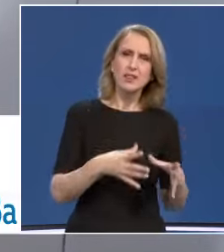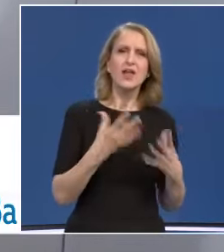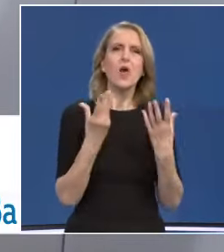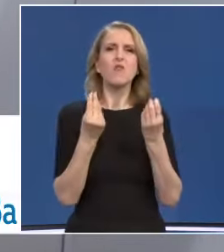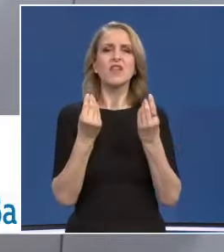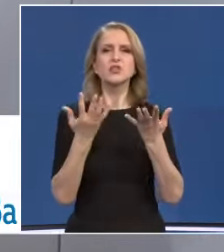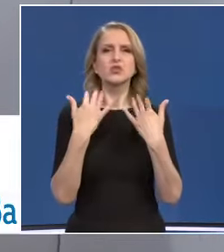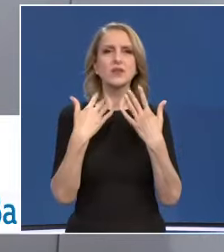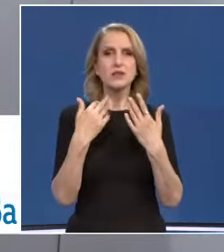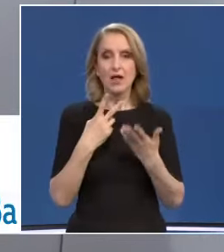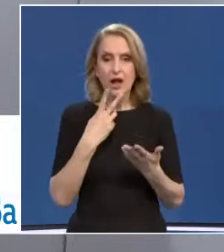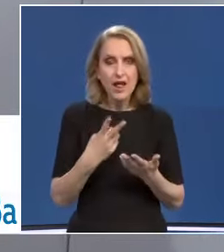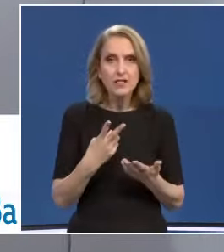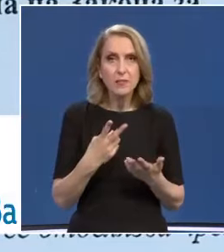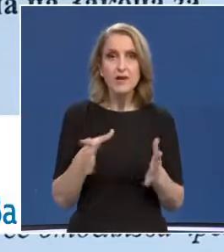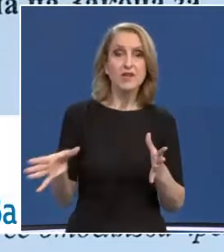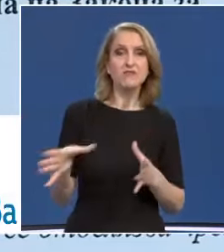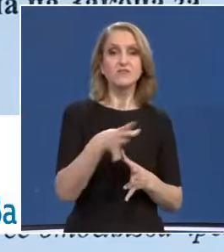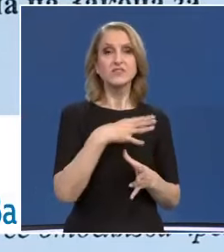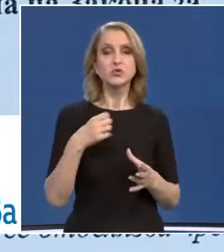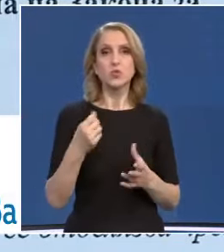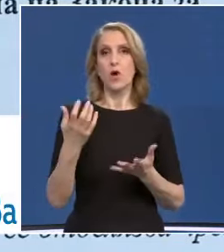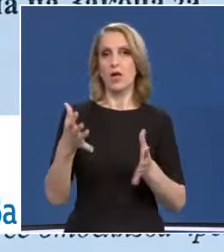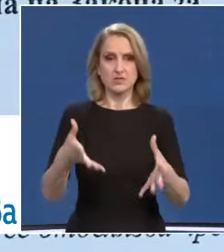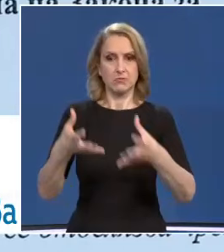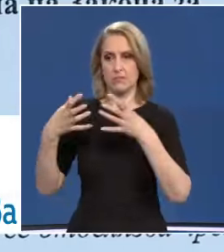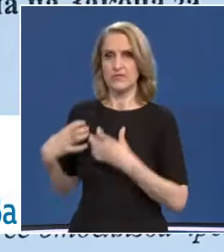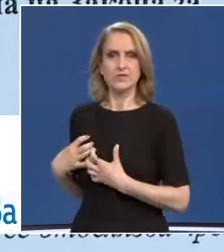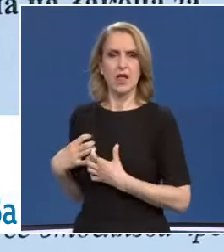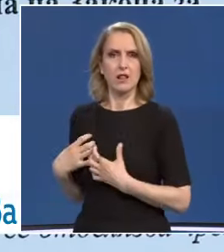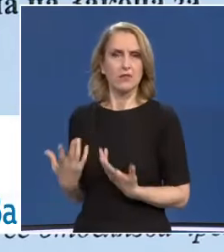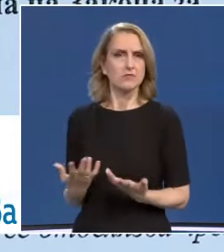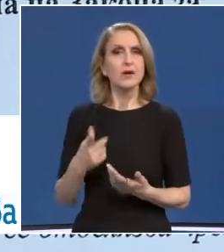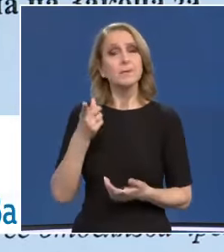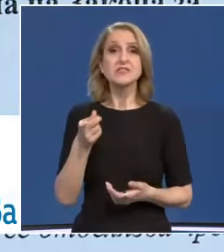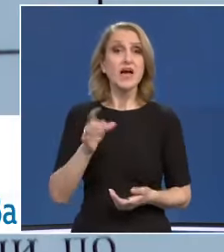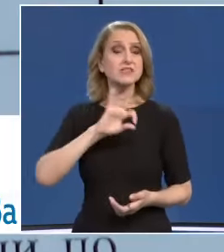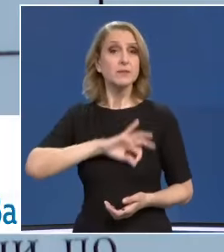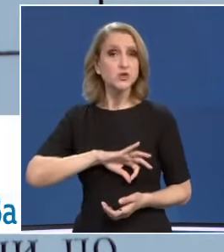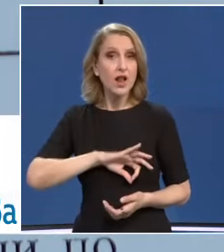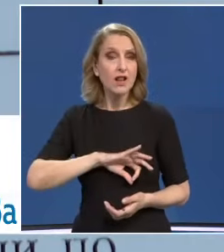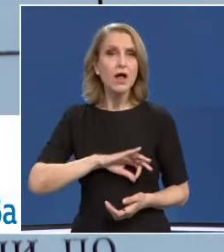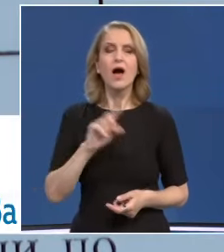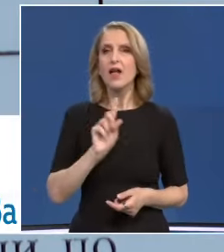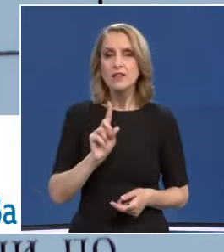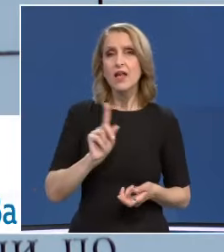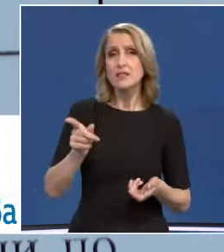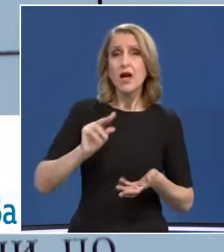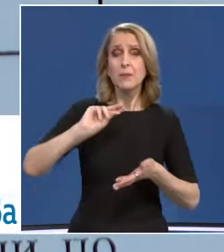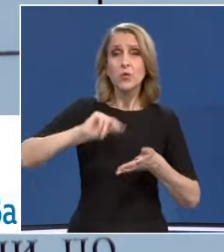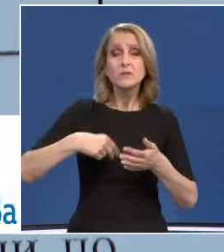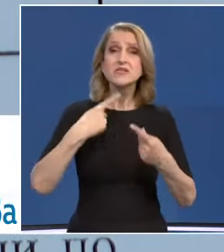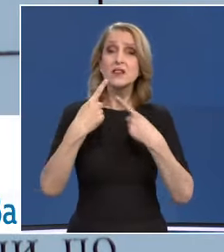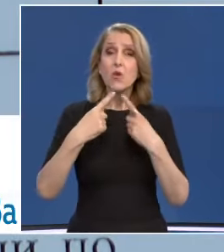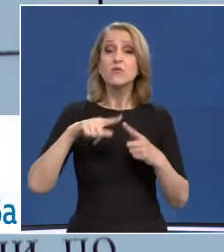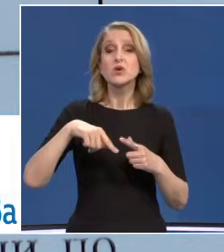някакъв, кога гледам всичко зад гърба ми. Докато продавачите приготвят всичко уж спечелено, Нели подписва договор, че следващите 3 години ще